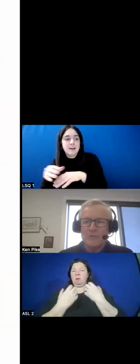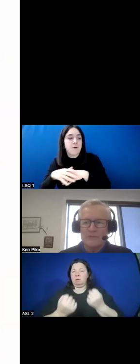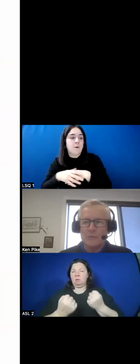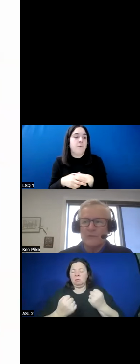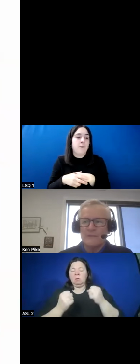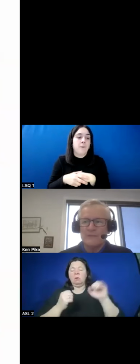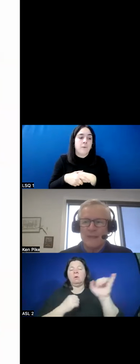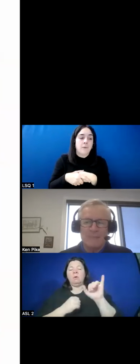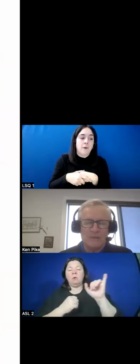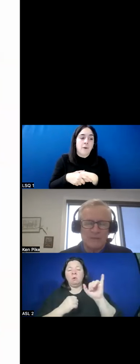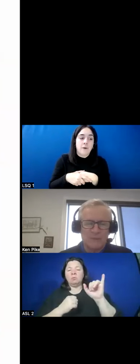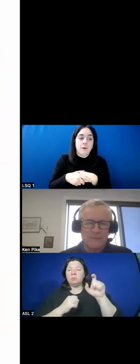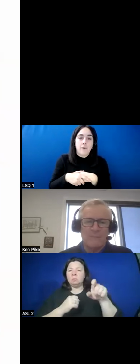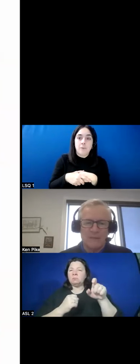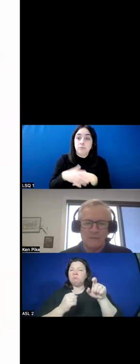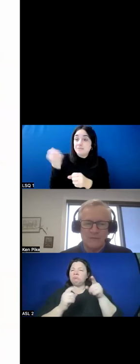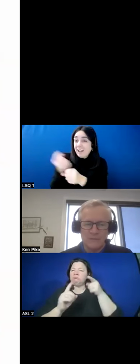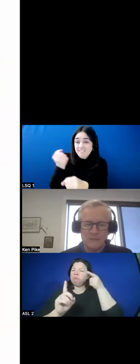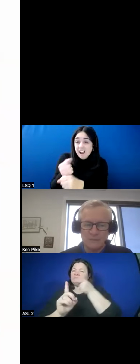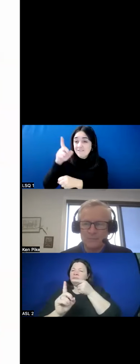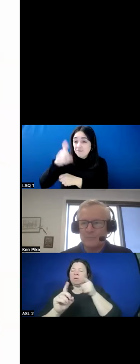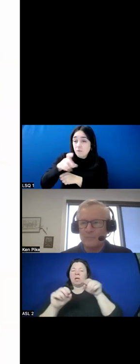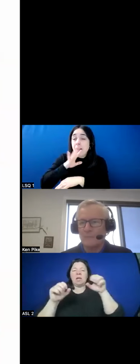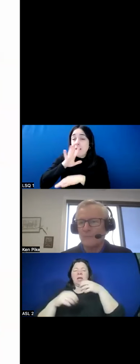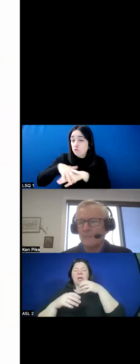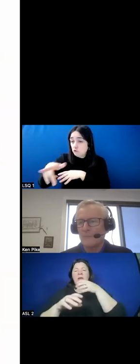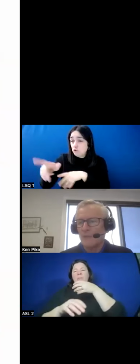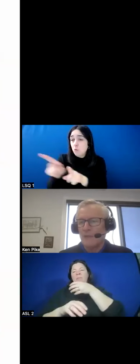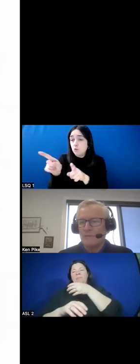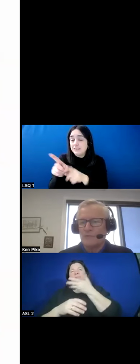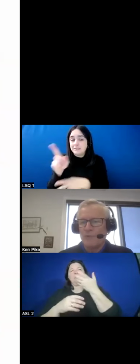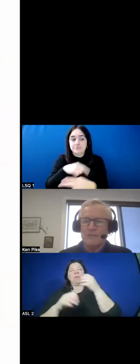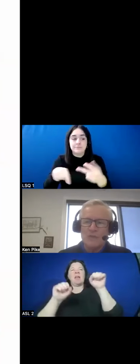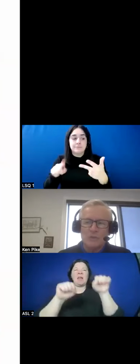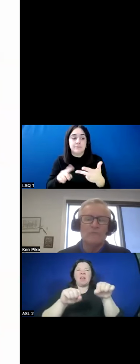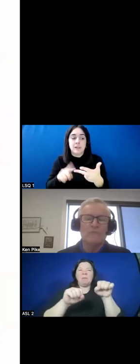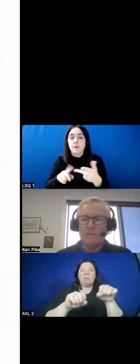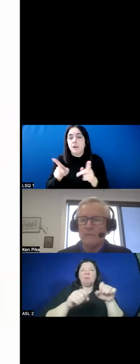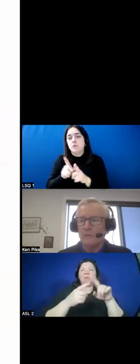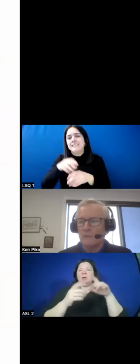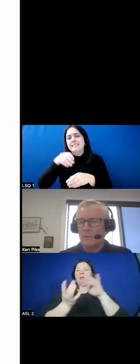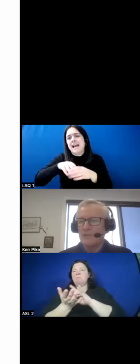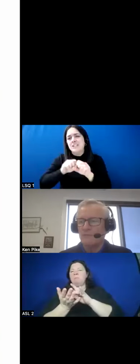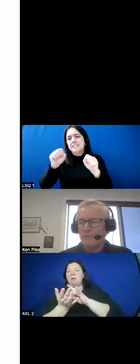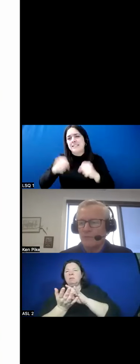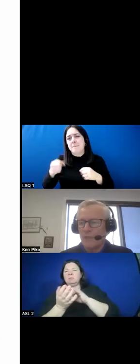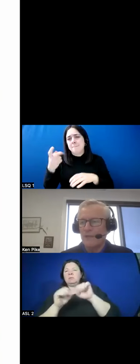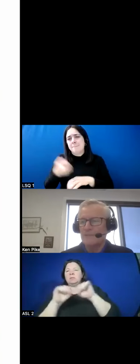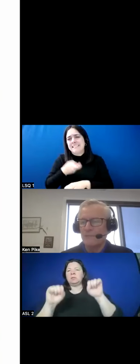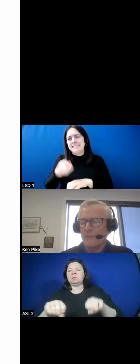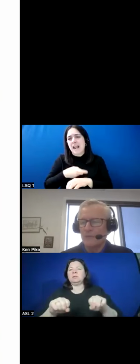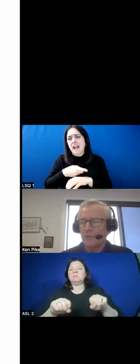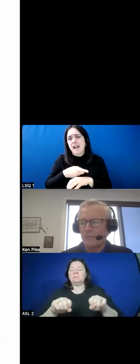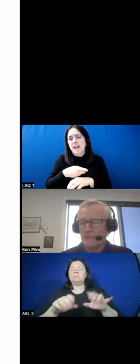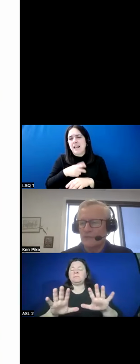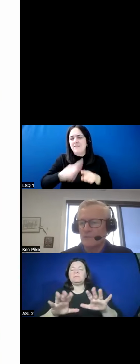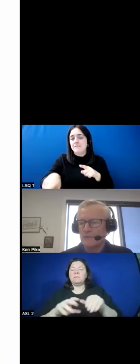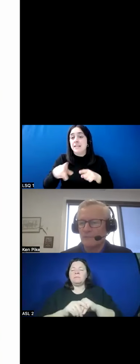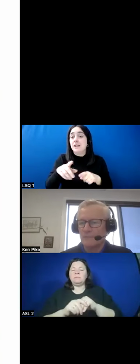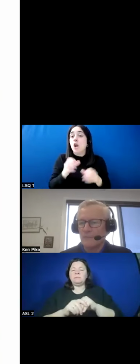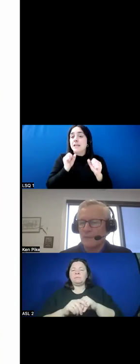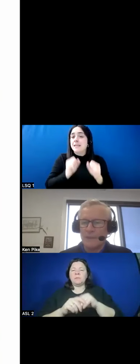santé. Et il faut aussi faire face au capacitisme dans le système médical. La stratégie doit impliquer